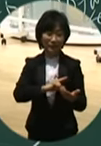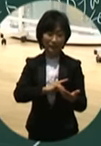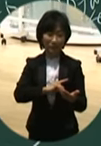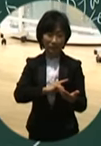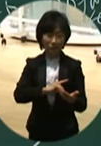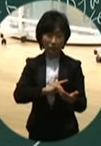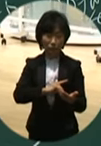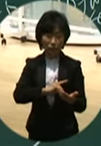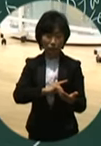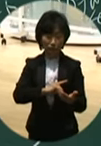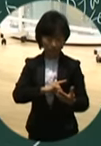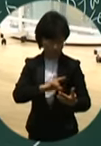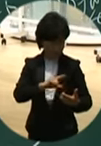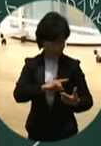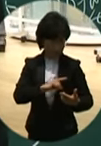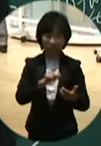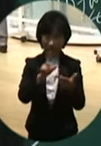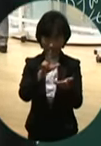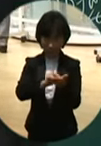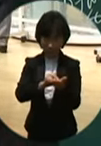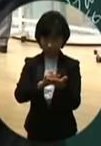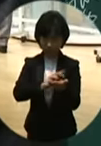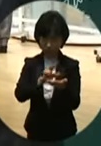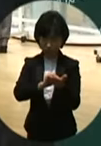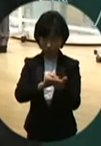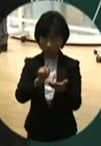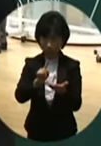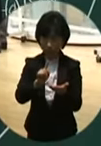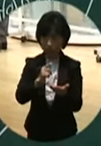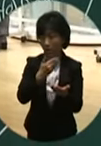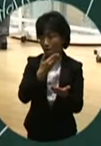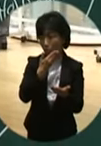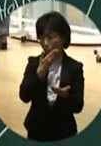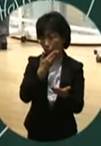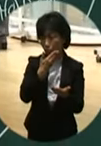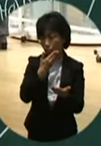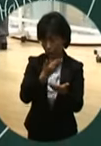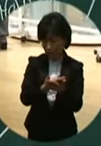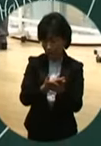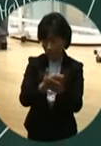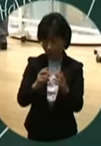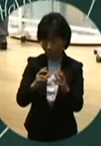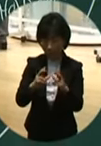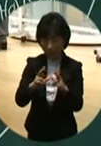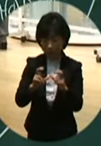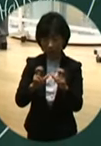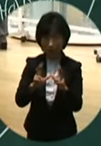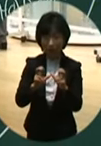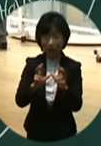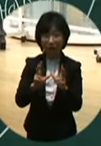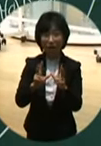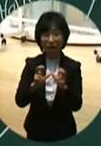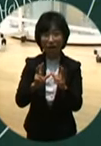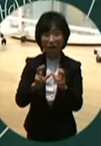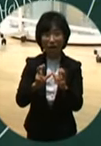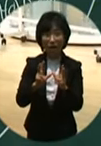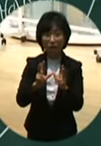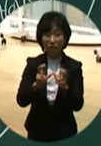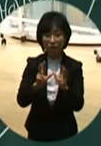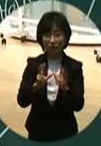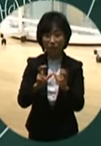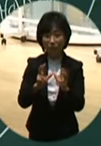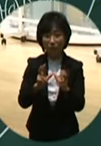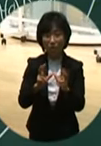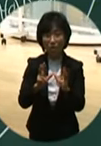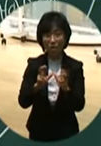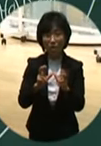제목이 있어요. So when I was in middle school, in our textbook, there was one article that said the title was